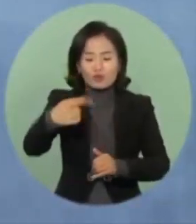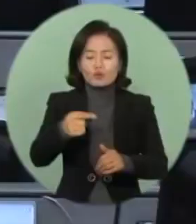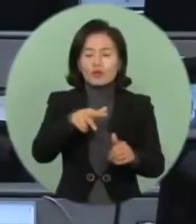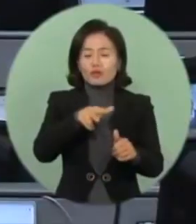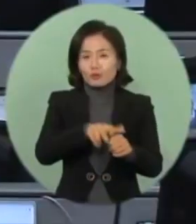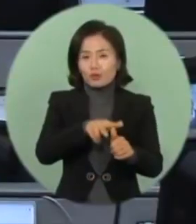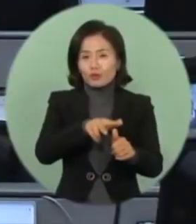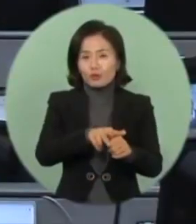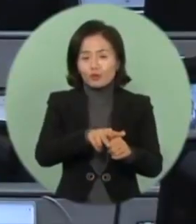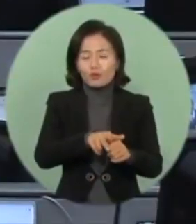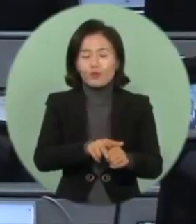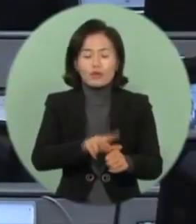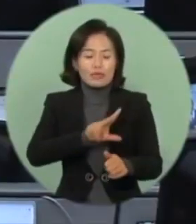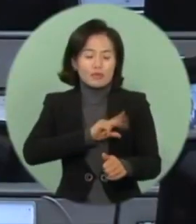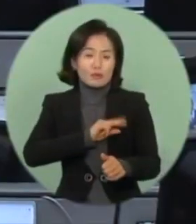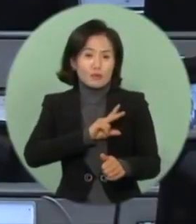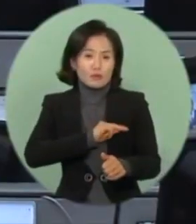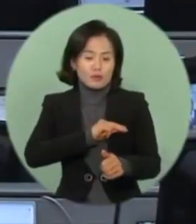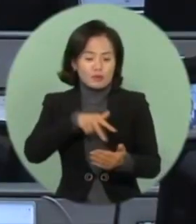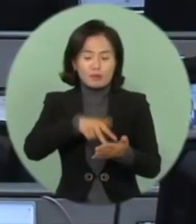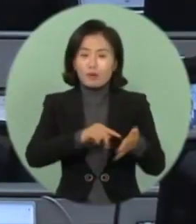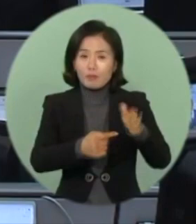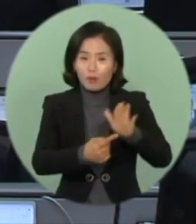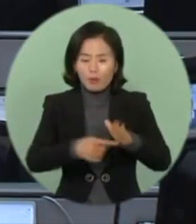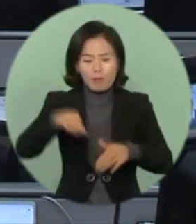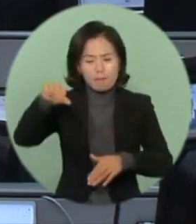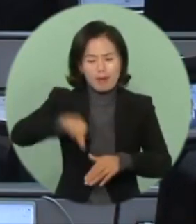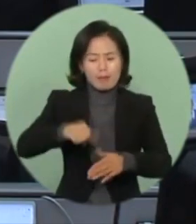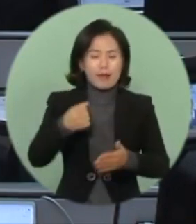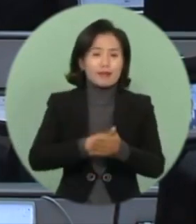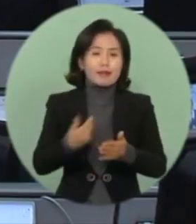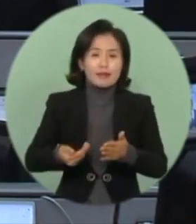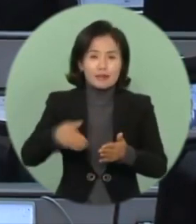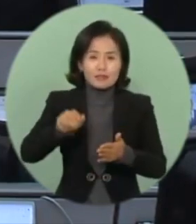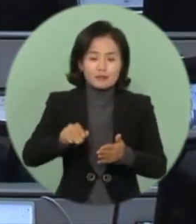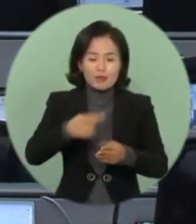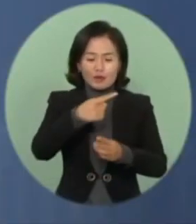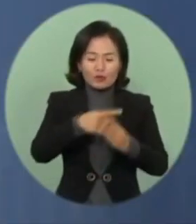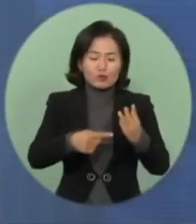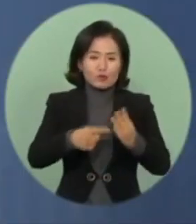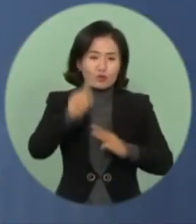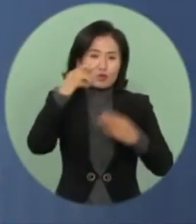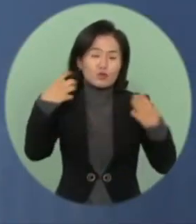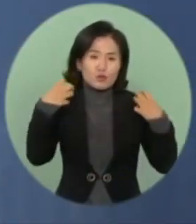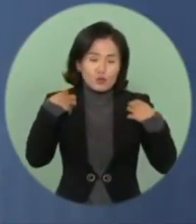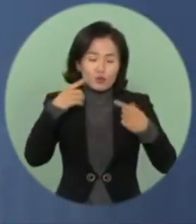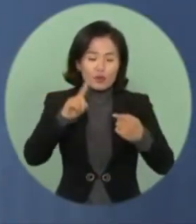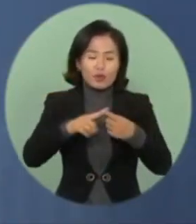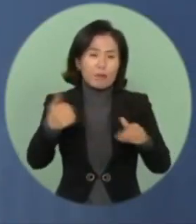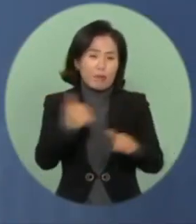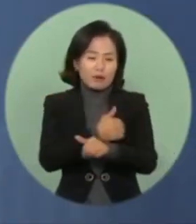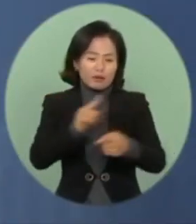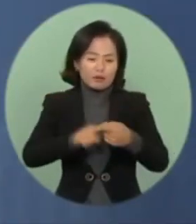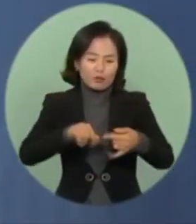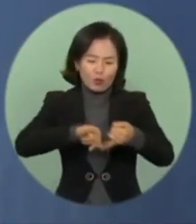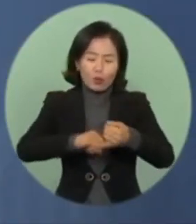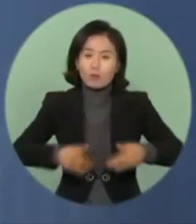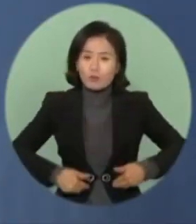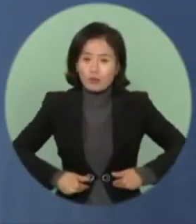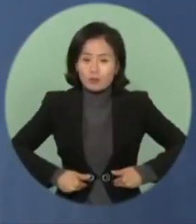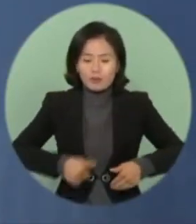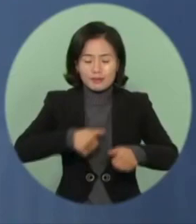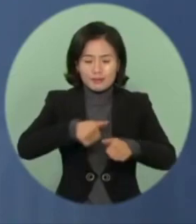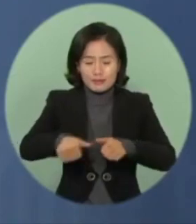입장문을 내고 패배는 아쉽지만 윤석열 정권 심판과 정권 교체 시대정신은 계속되어야 한다며